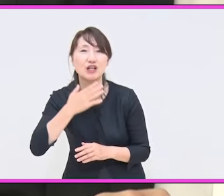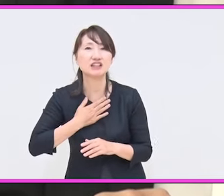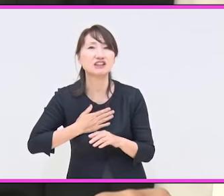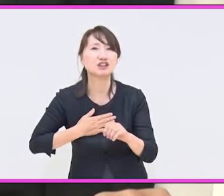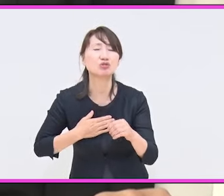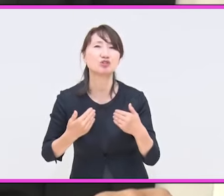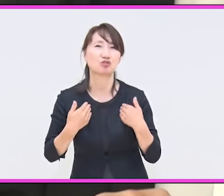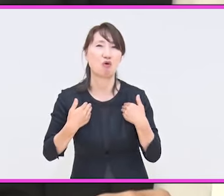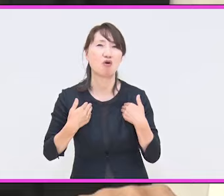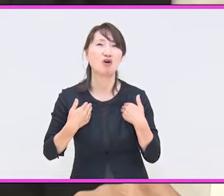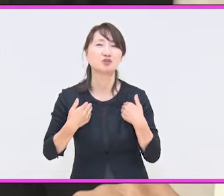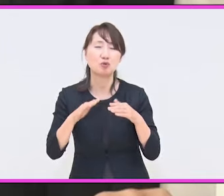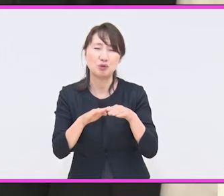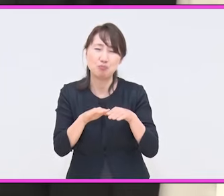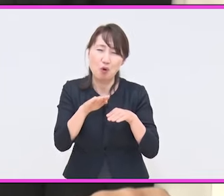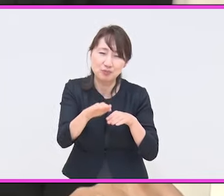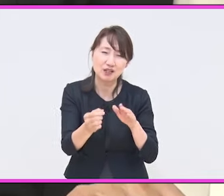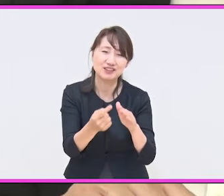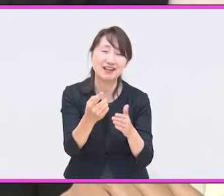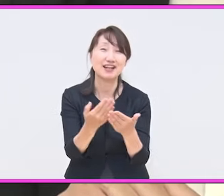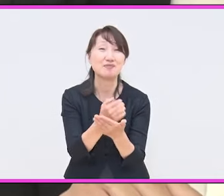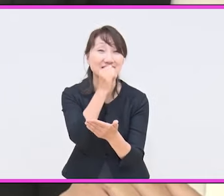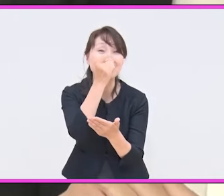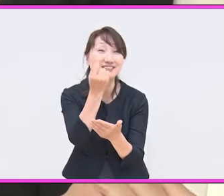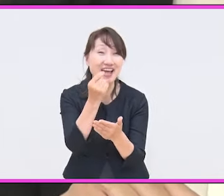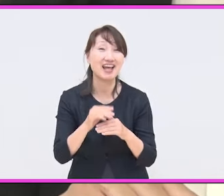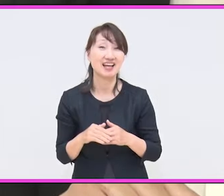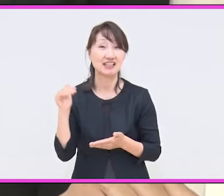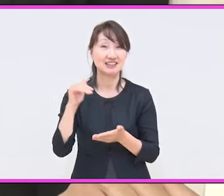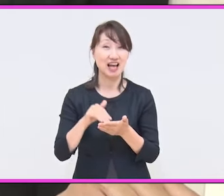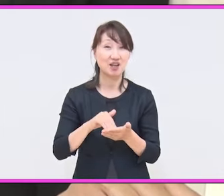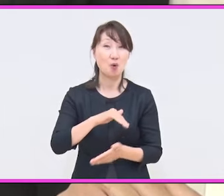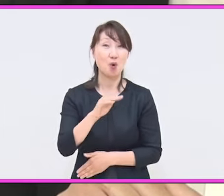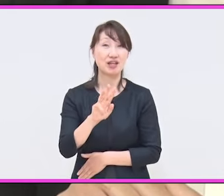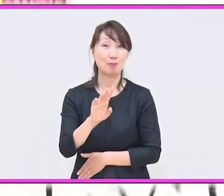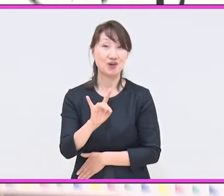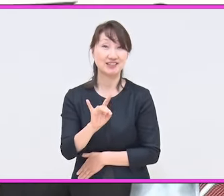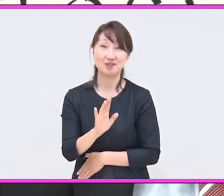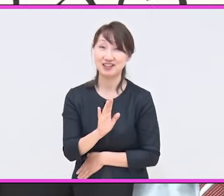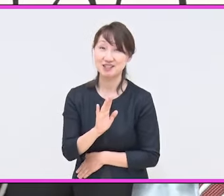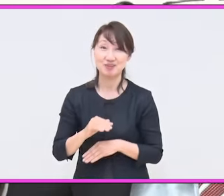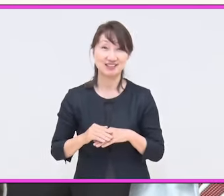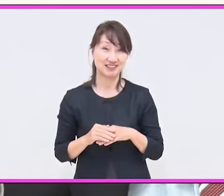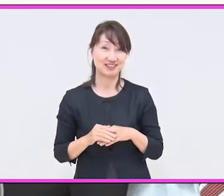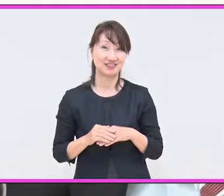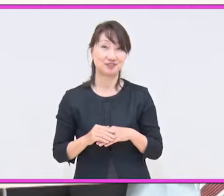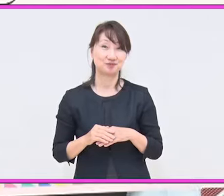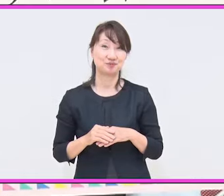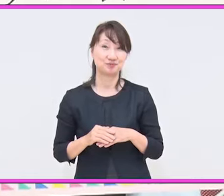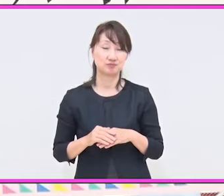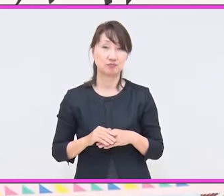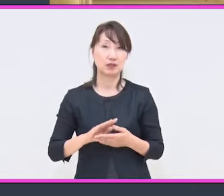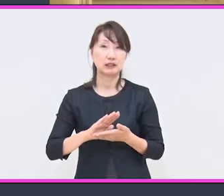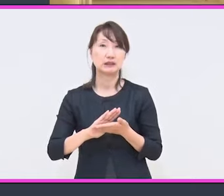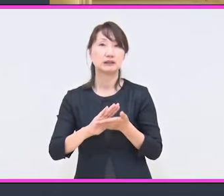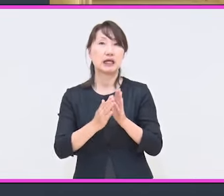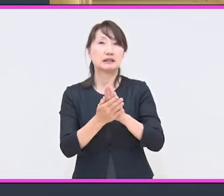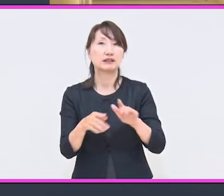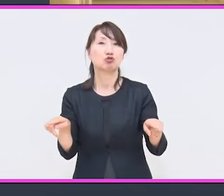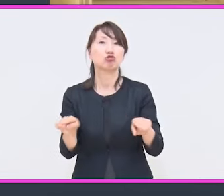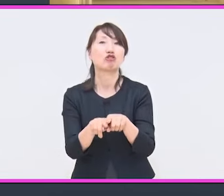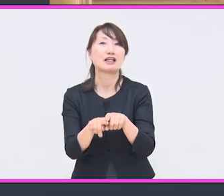踏み出せるきっかけになればいいですよね、うん、そして最後に山脇さんお願いします。 はい、 チェンジングトギャ